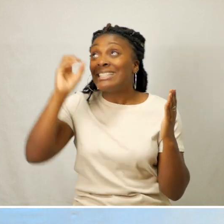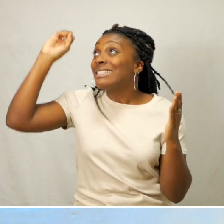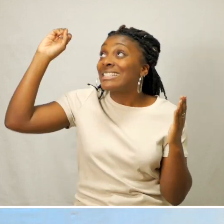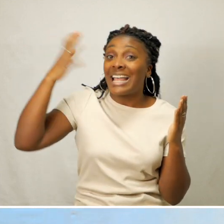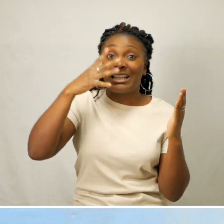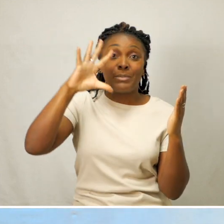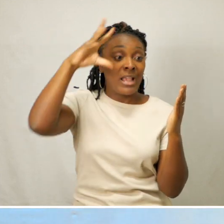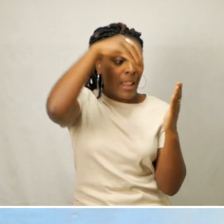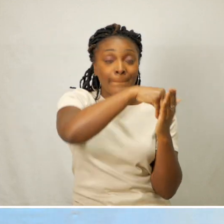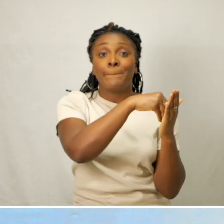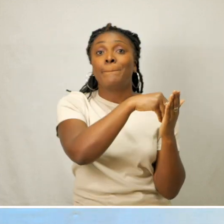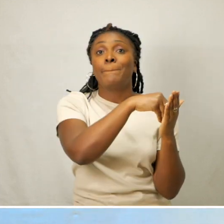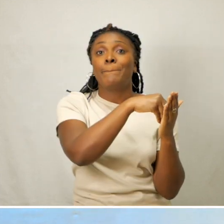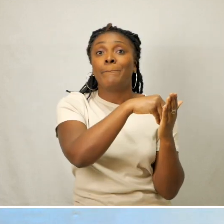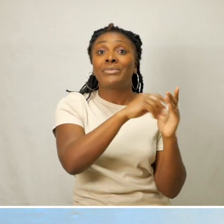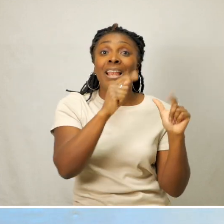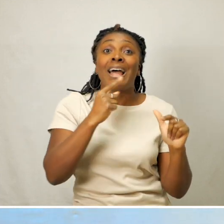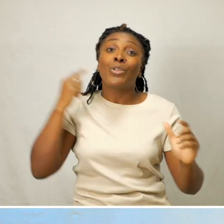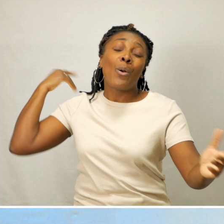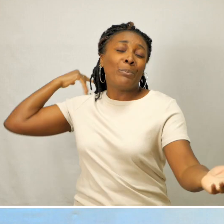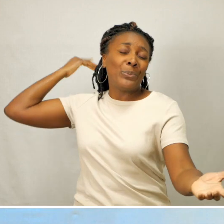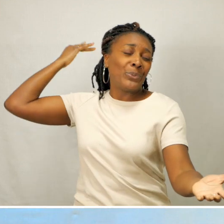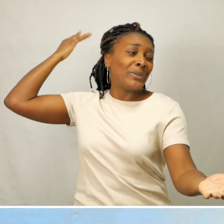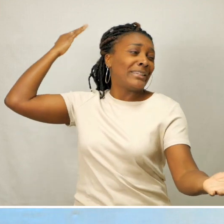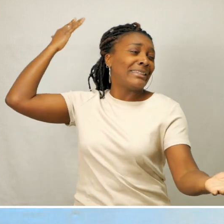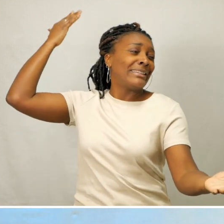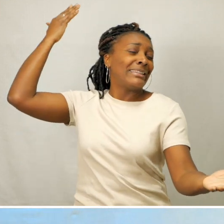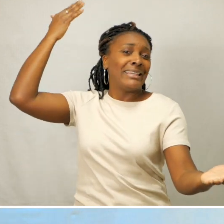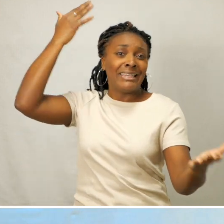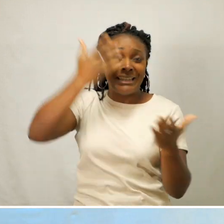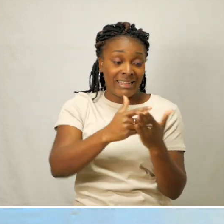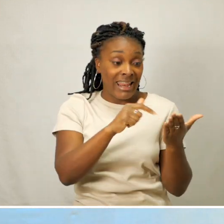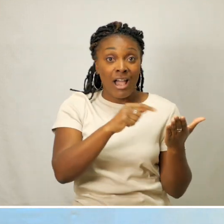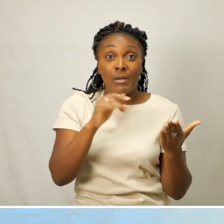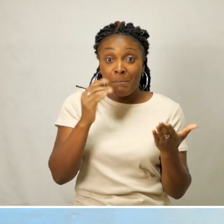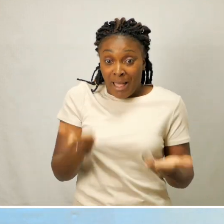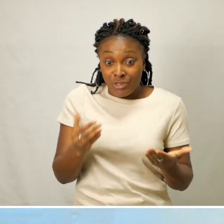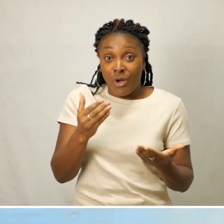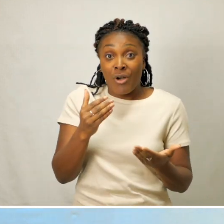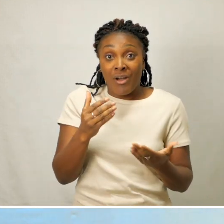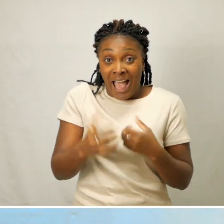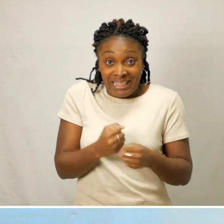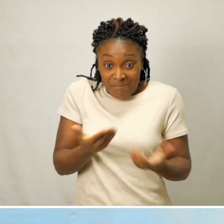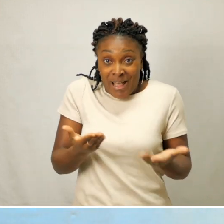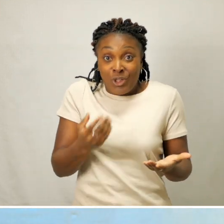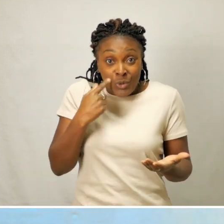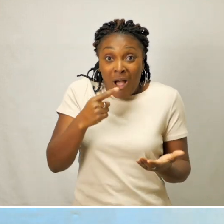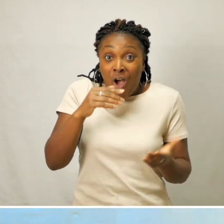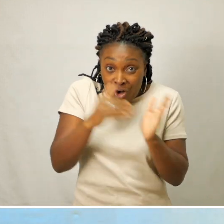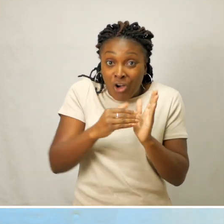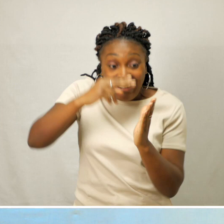consignées depuis tellement de milliers d'années, pour que ça vienne jusqu'à toi et jusqu'à moi aujourd'hui, afin que